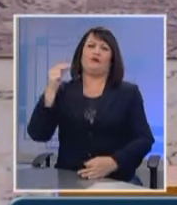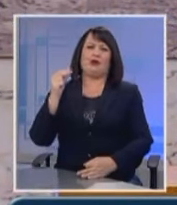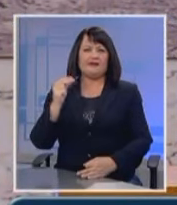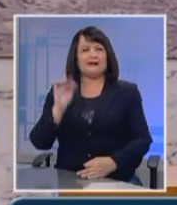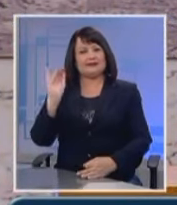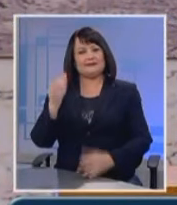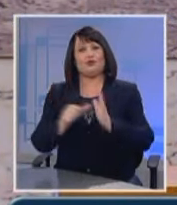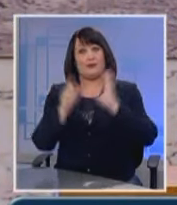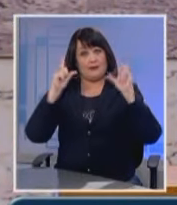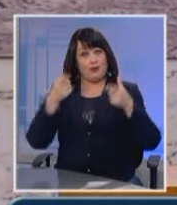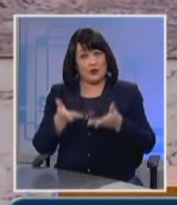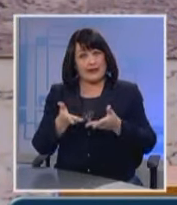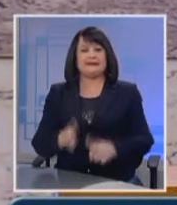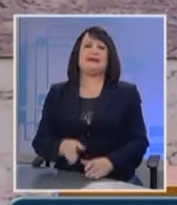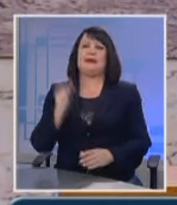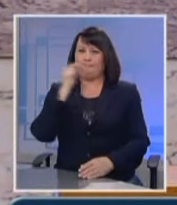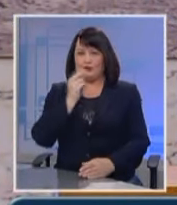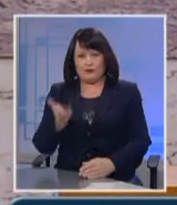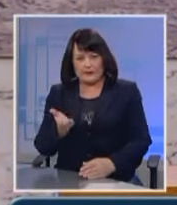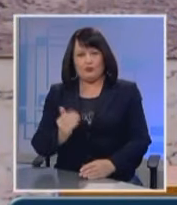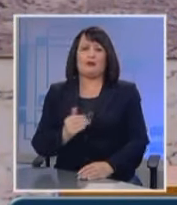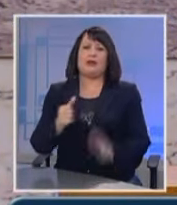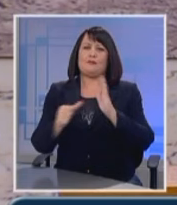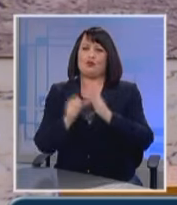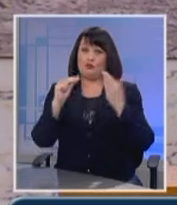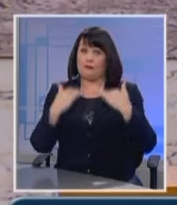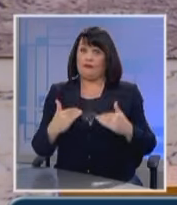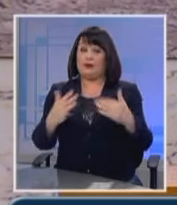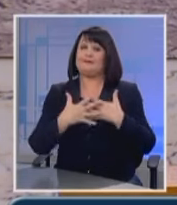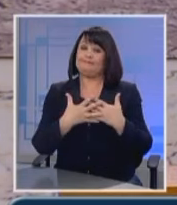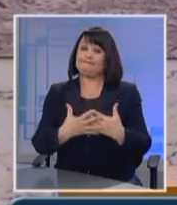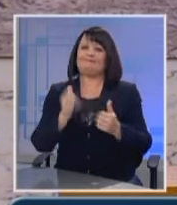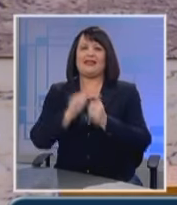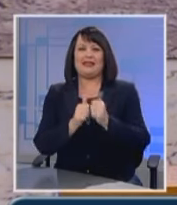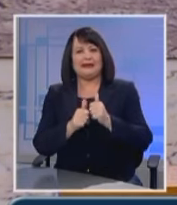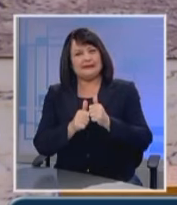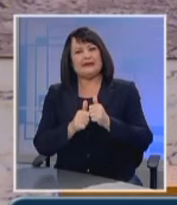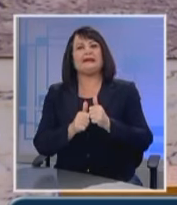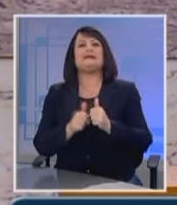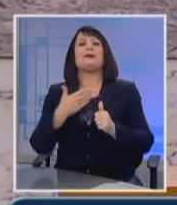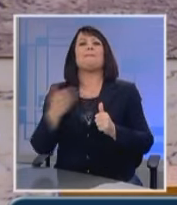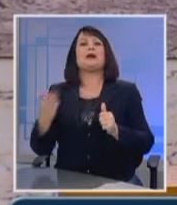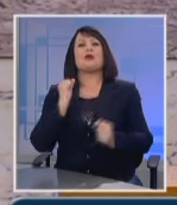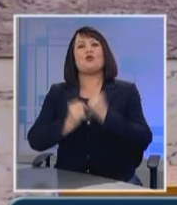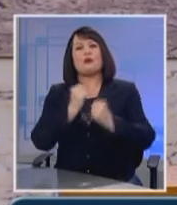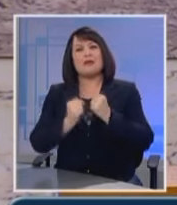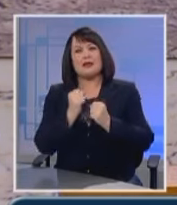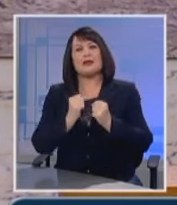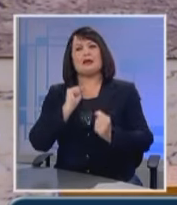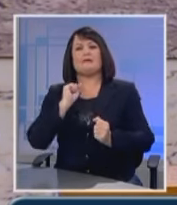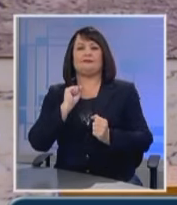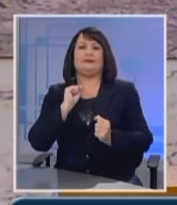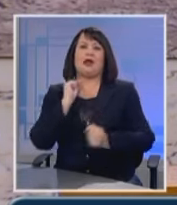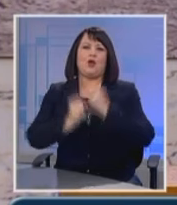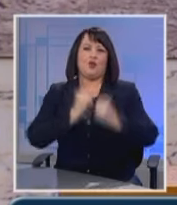Κύριε Πρόεδρε της Δημοκρατίας, κύριε Πρωθυπουργέ, κύριε Πρόεδρε της Βουλής, αγαπητοί αθλητές των Παραολυμπιακών Αγώνων, προπονητές και